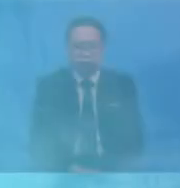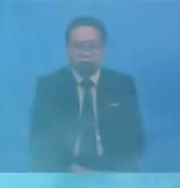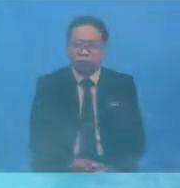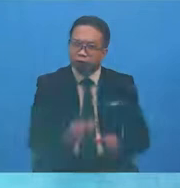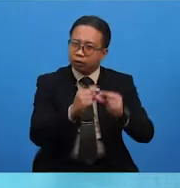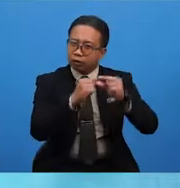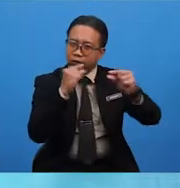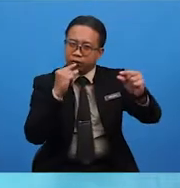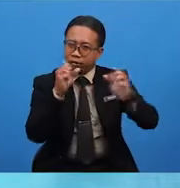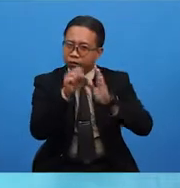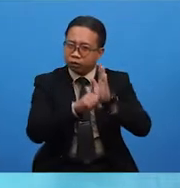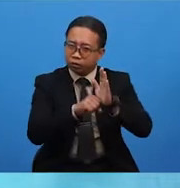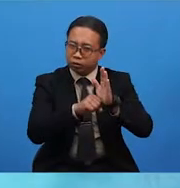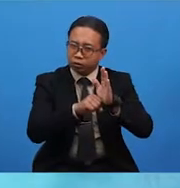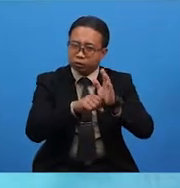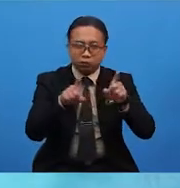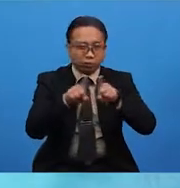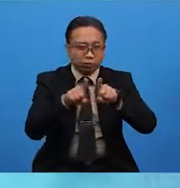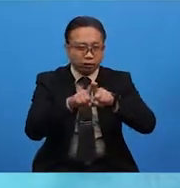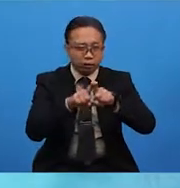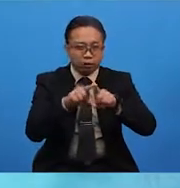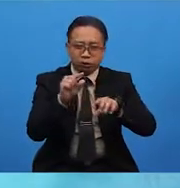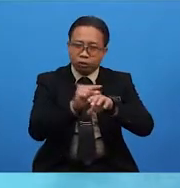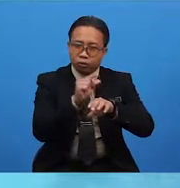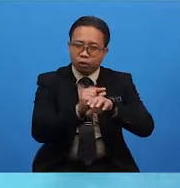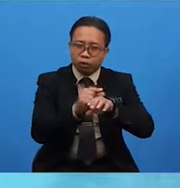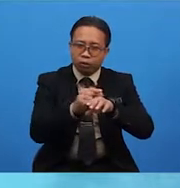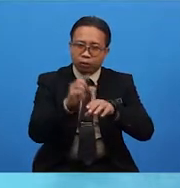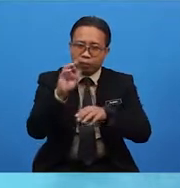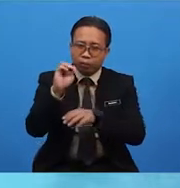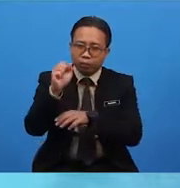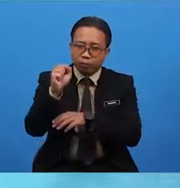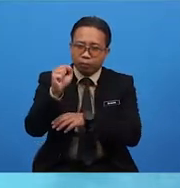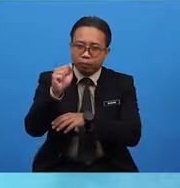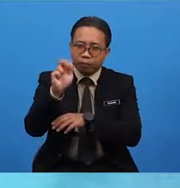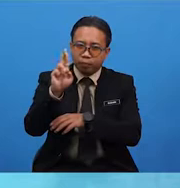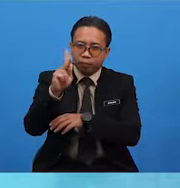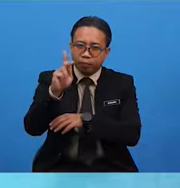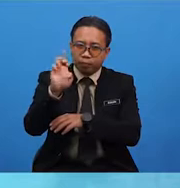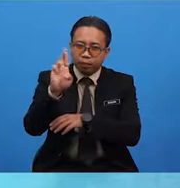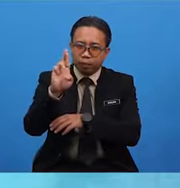Indonesia Gadis ancillary Atau hacking menggunakan marquee Band